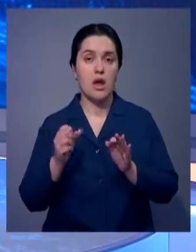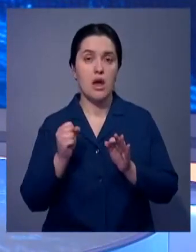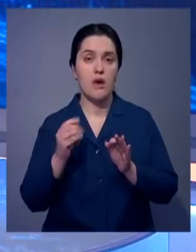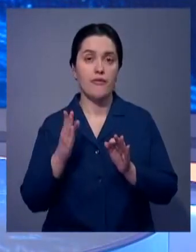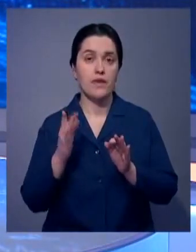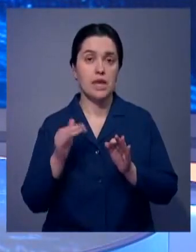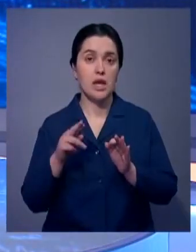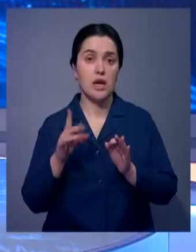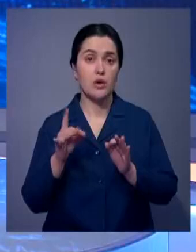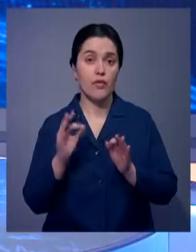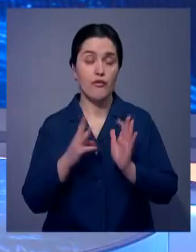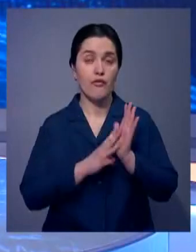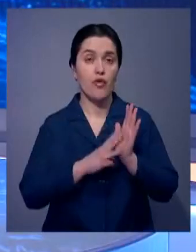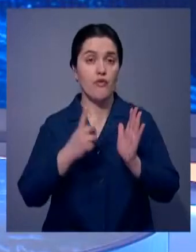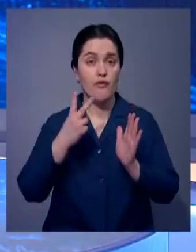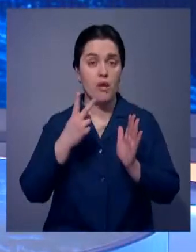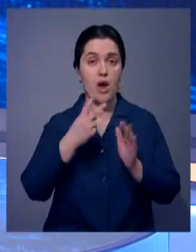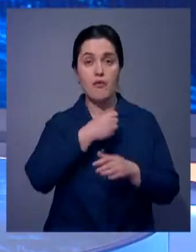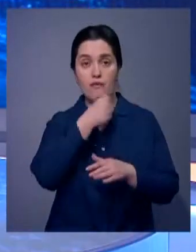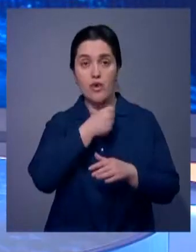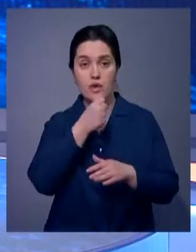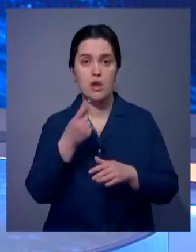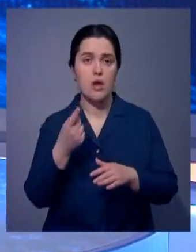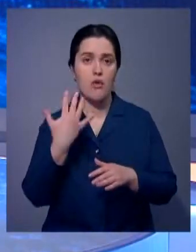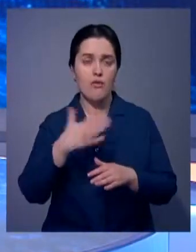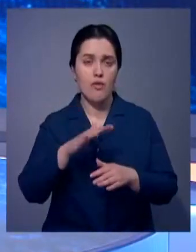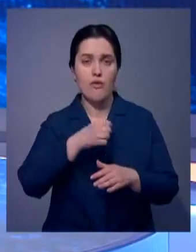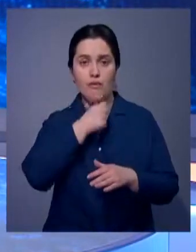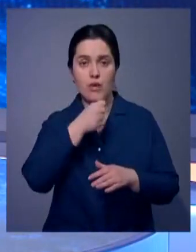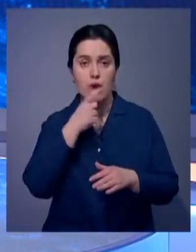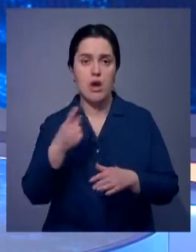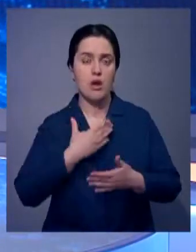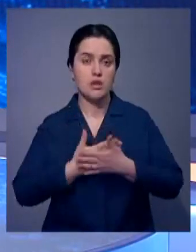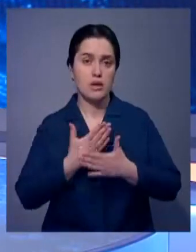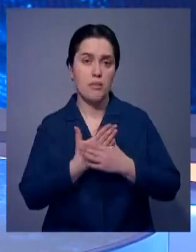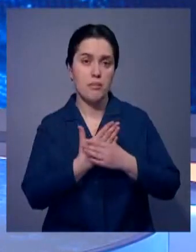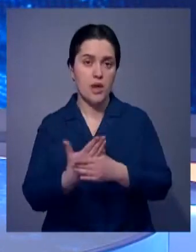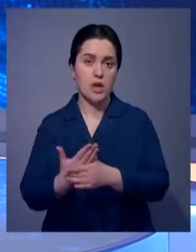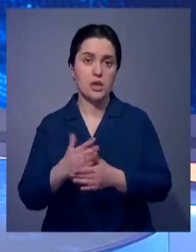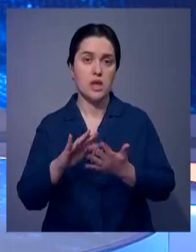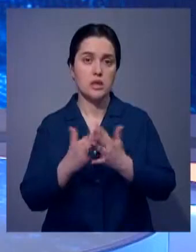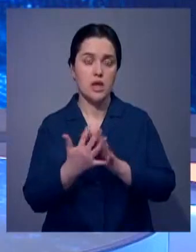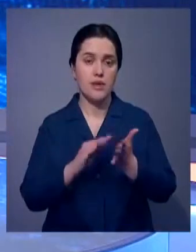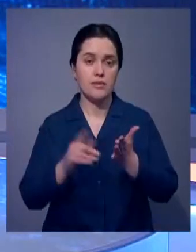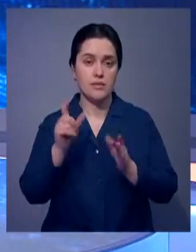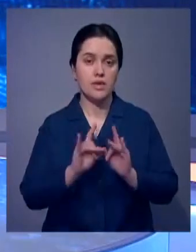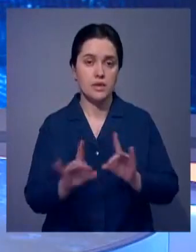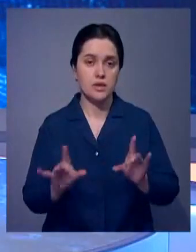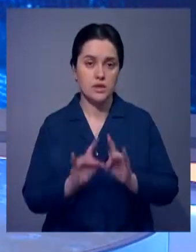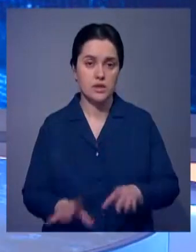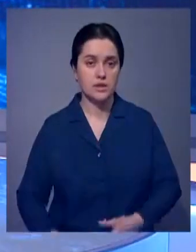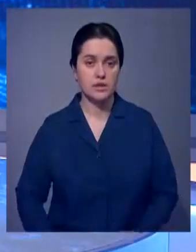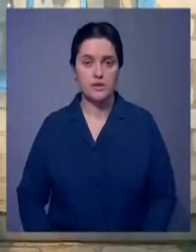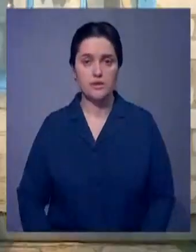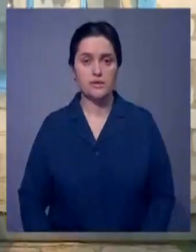Авлиярову 82 года, и несмотря на свой преклонный возраст, он активно помогает односельчанам. Юлана Чаус расскажет подробнее.